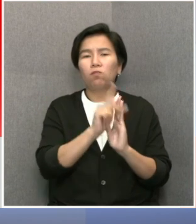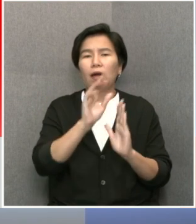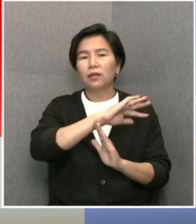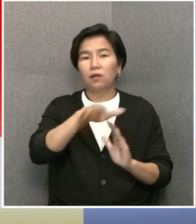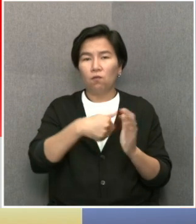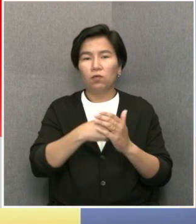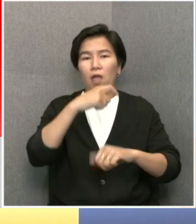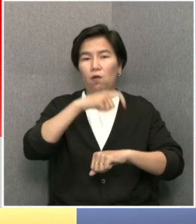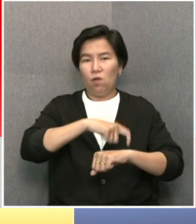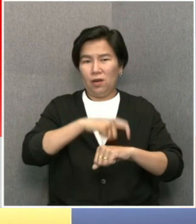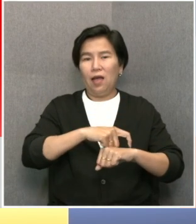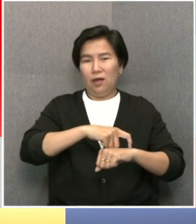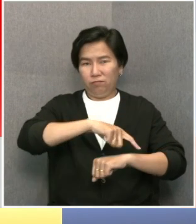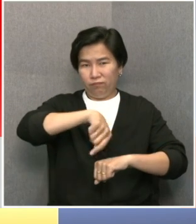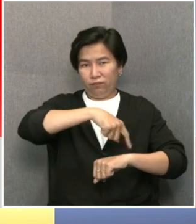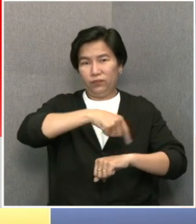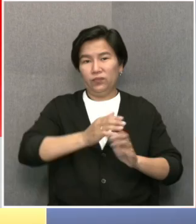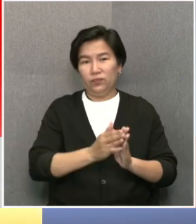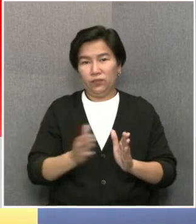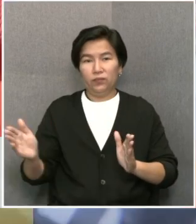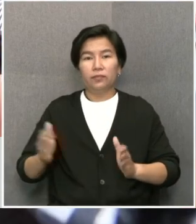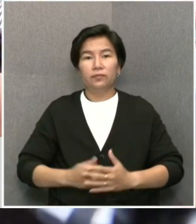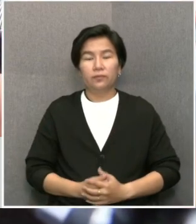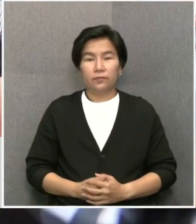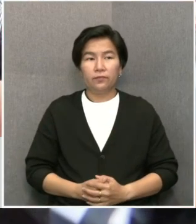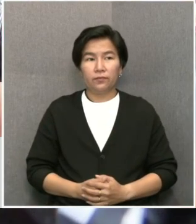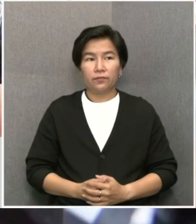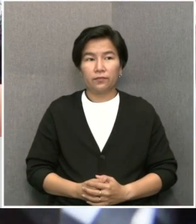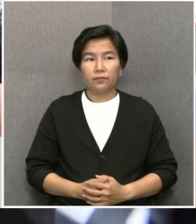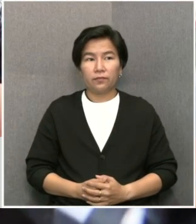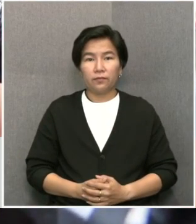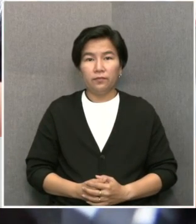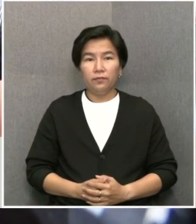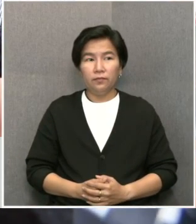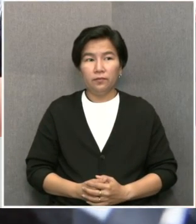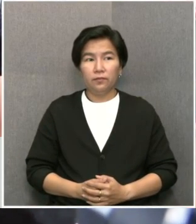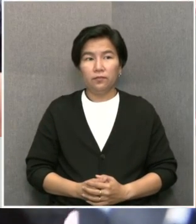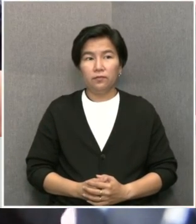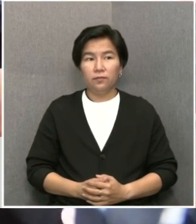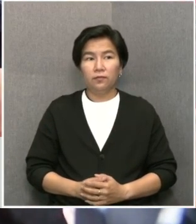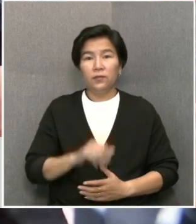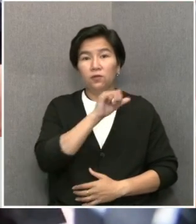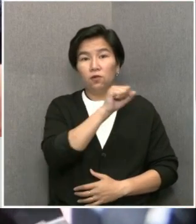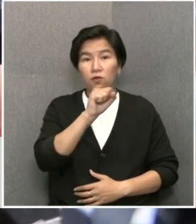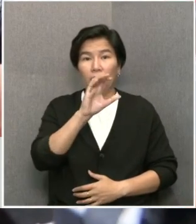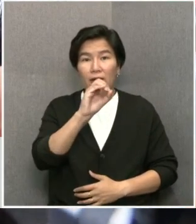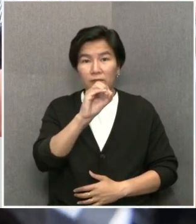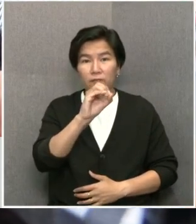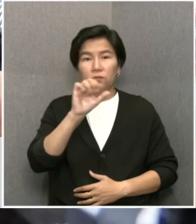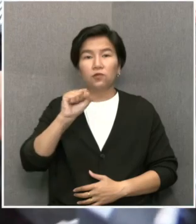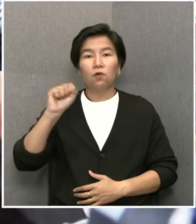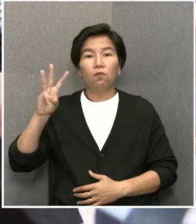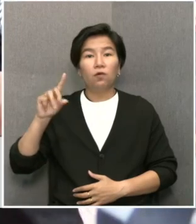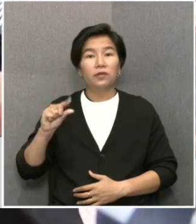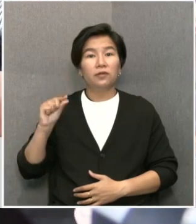เวลานานค่ะ 10สสก็ 50สว 25สวสามารถมา